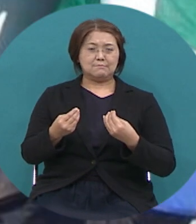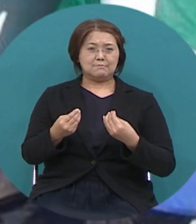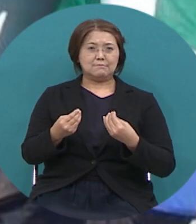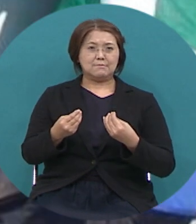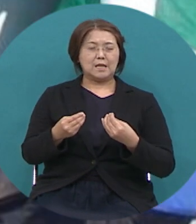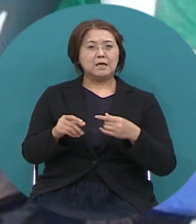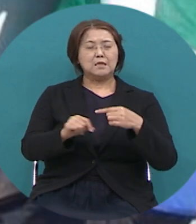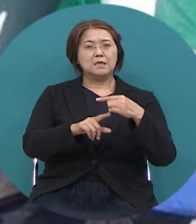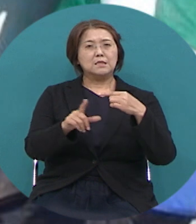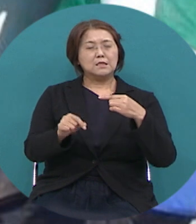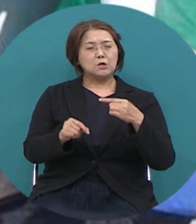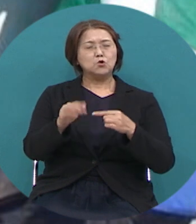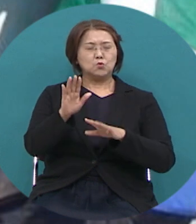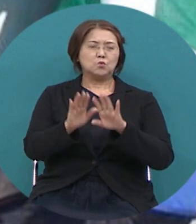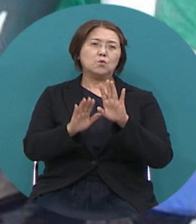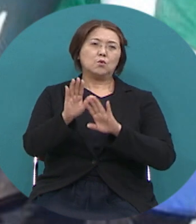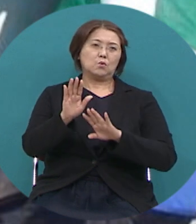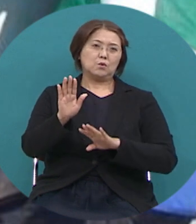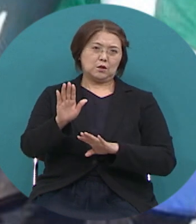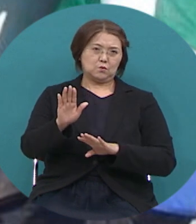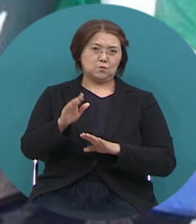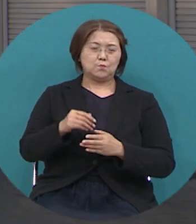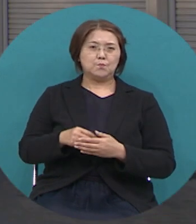この1月の状況でした。